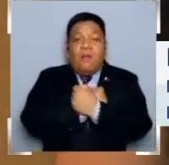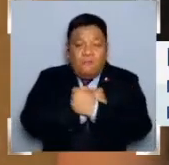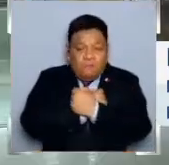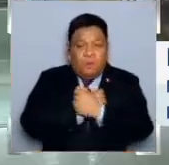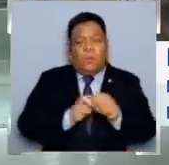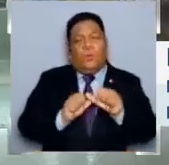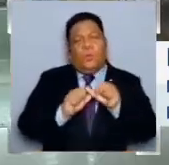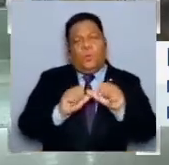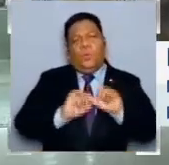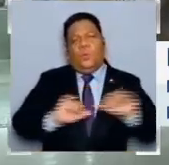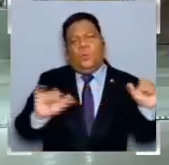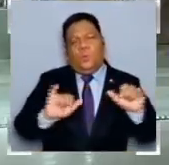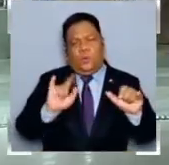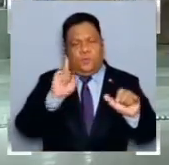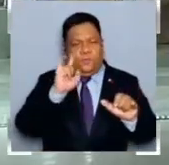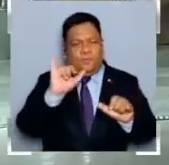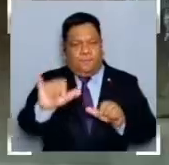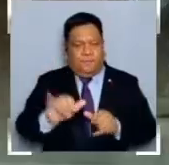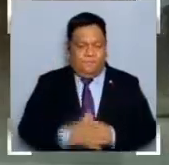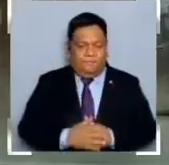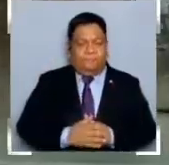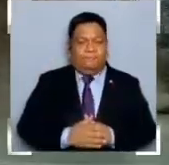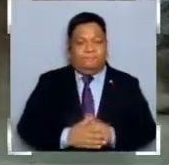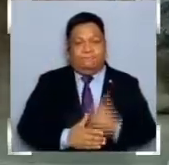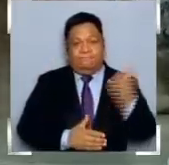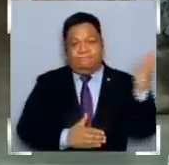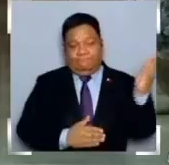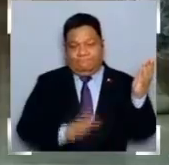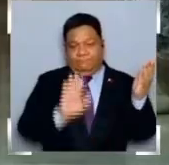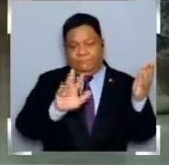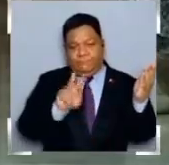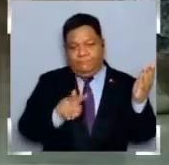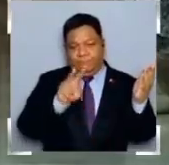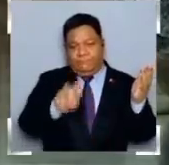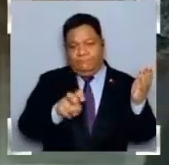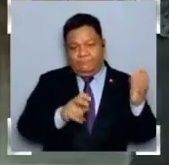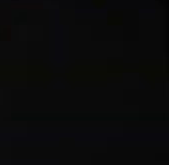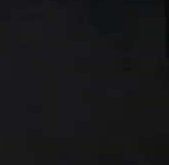life yun. Ako, si Mark Salazar, ang inyong saksi.